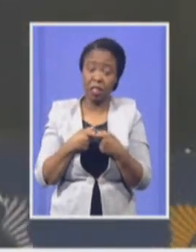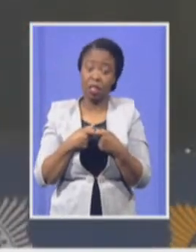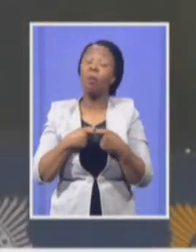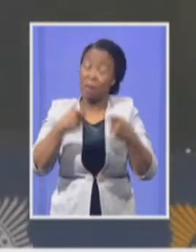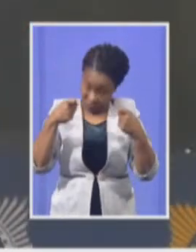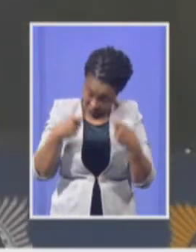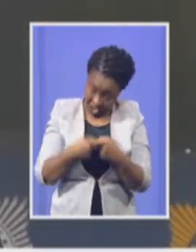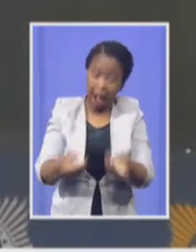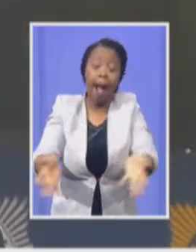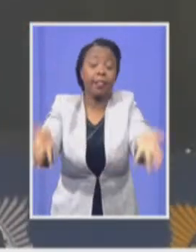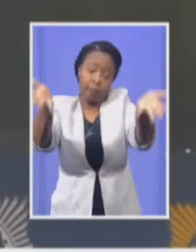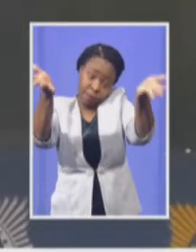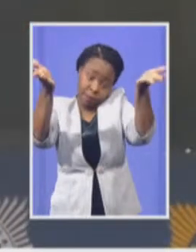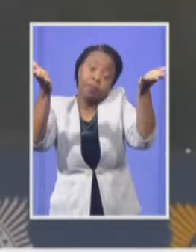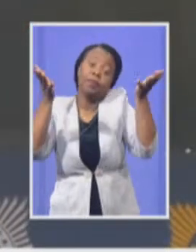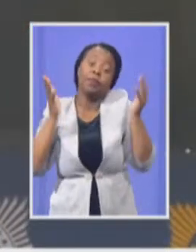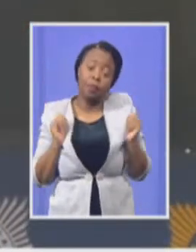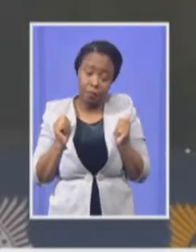ulwe